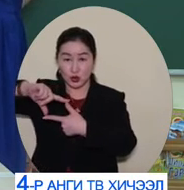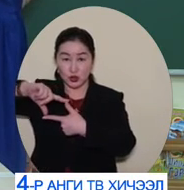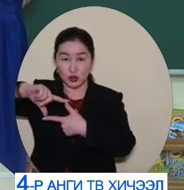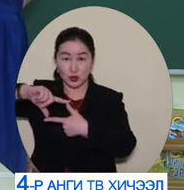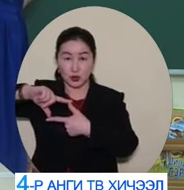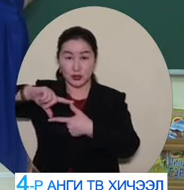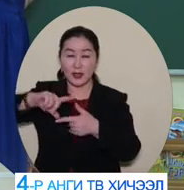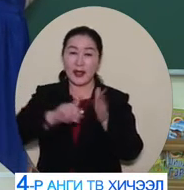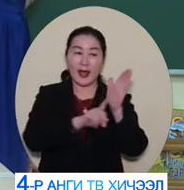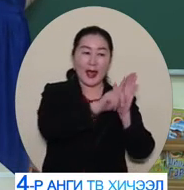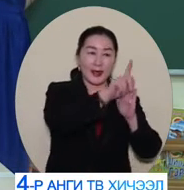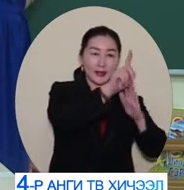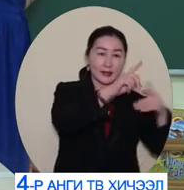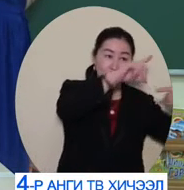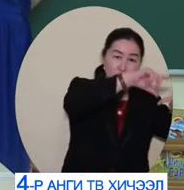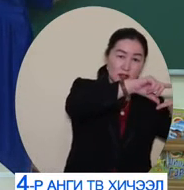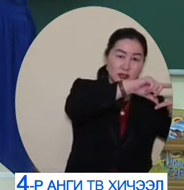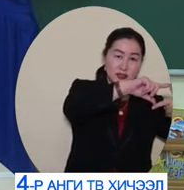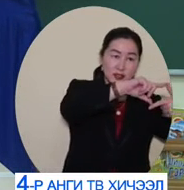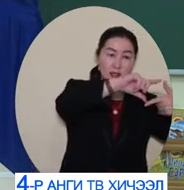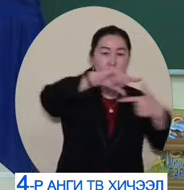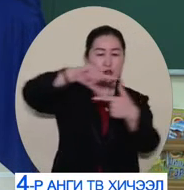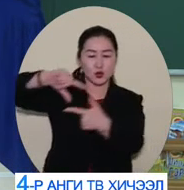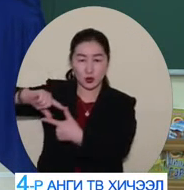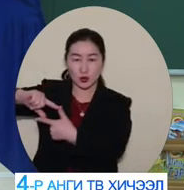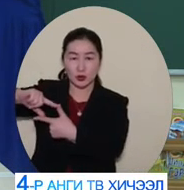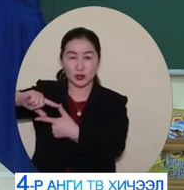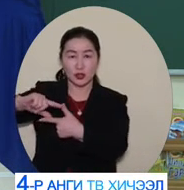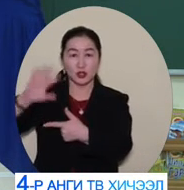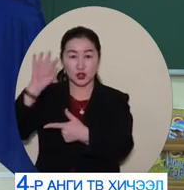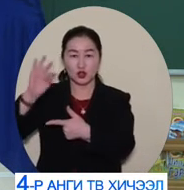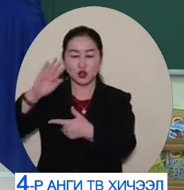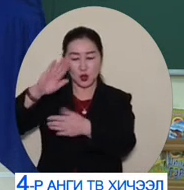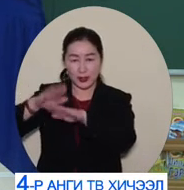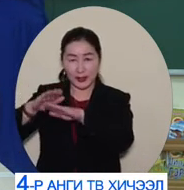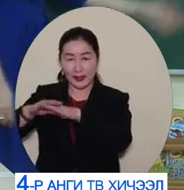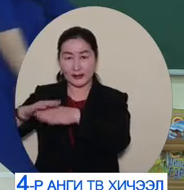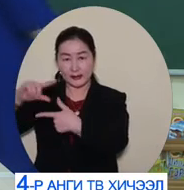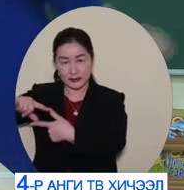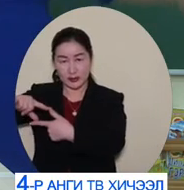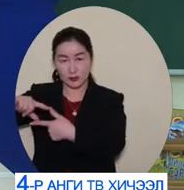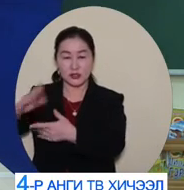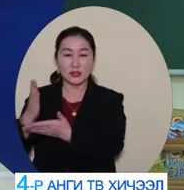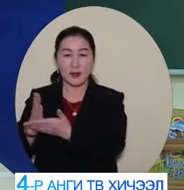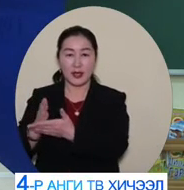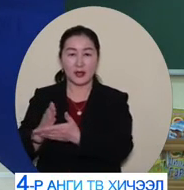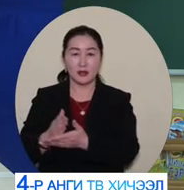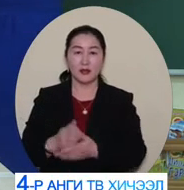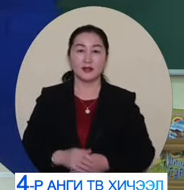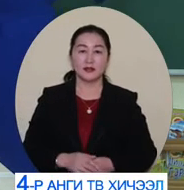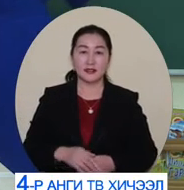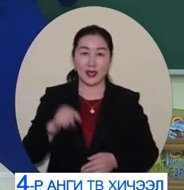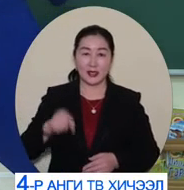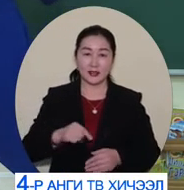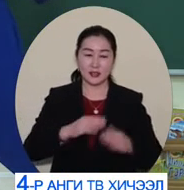хэлбэрийг хадгалан одоо хадгалсан зөв харьцаатай зураг бол энэ хамгийн сүүлийн дүрс байна шүү дээ, тийм ээ. За, энэ